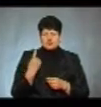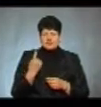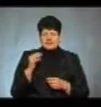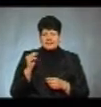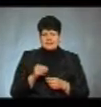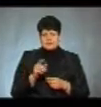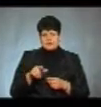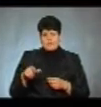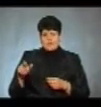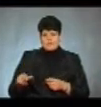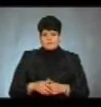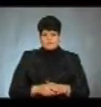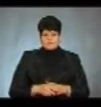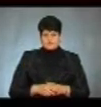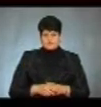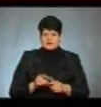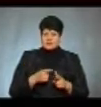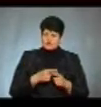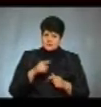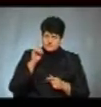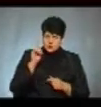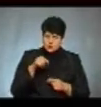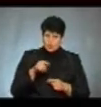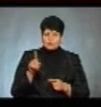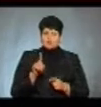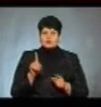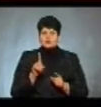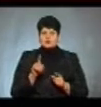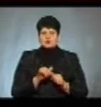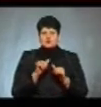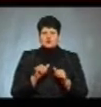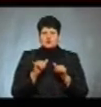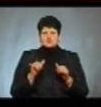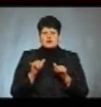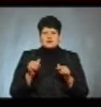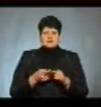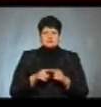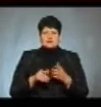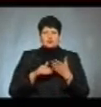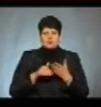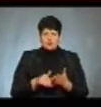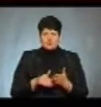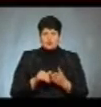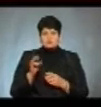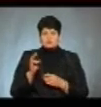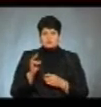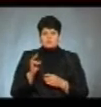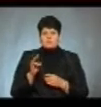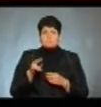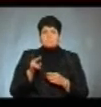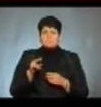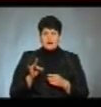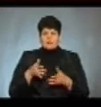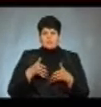тисяча громадян. Чи відомо щодо зростання цієї допомоги щодо при